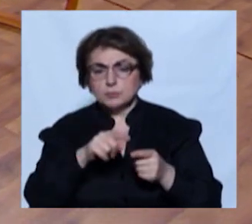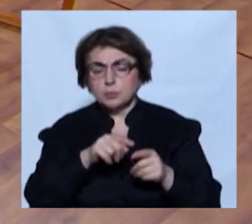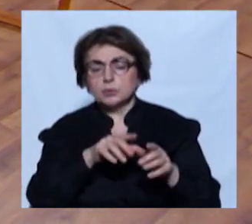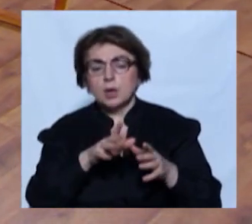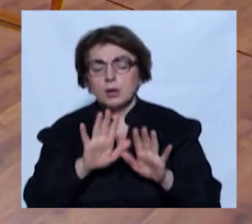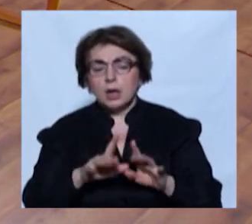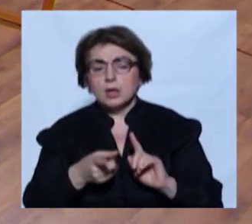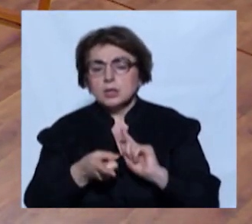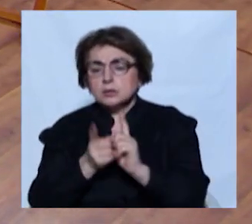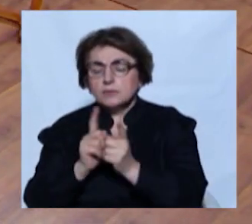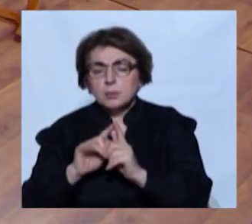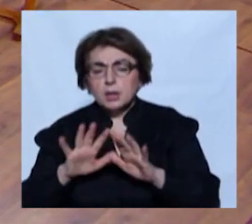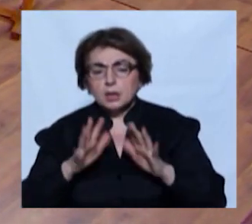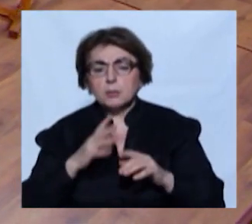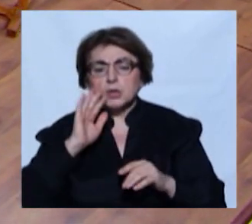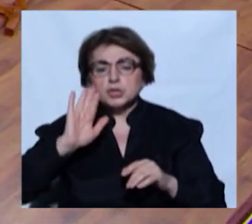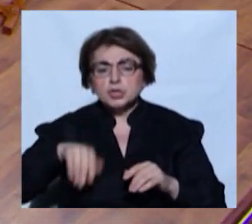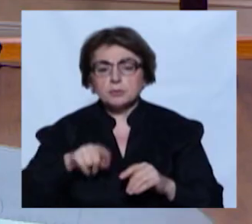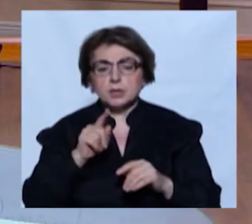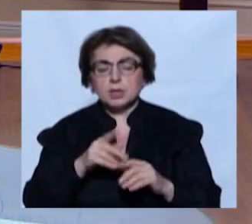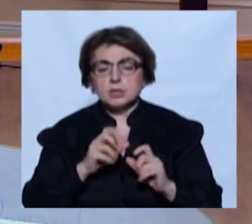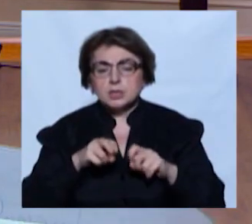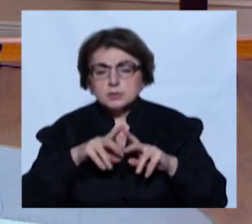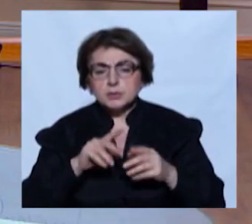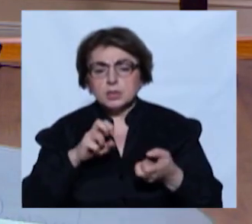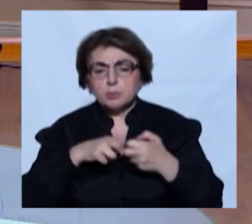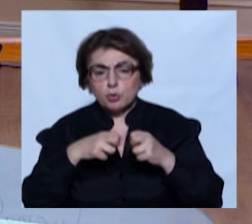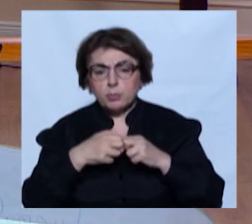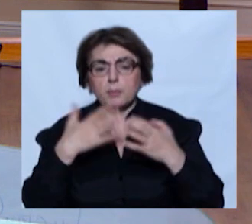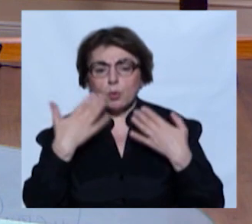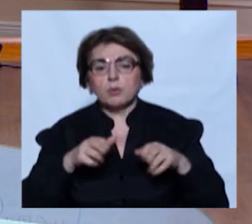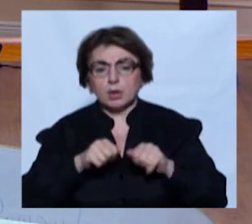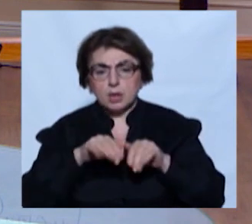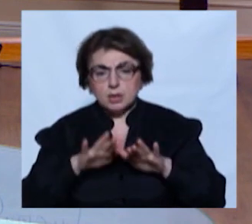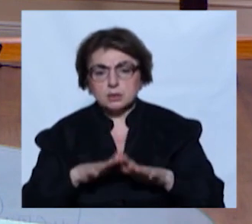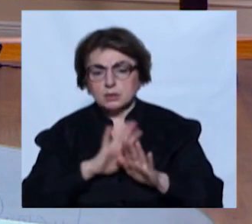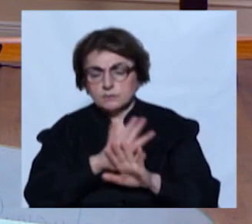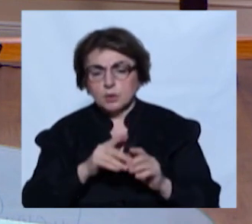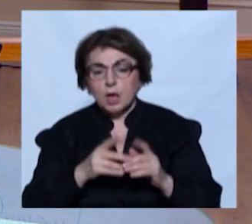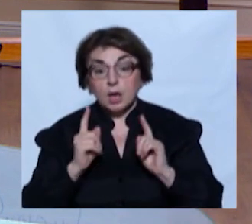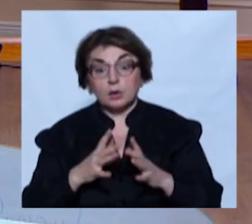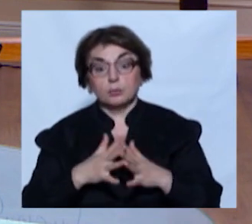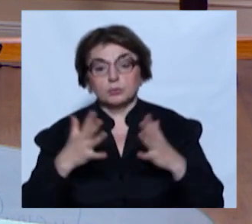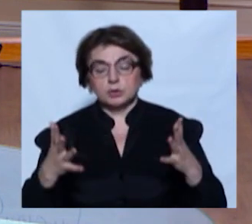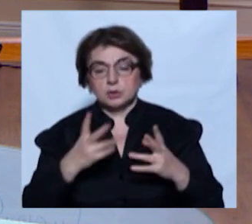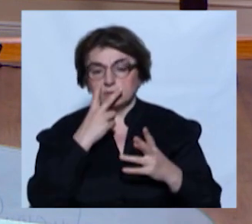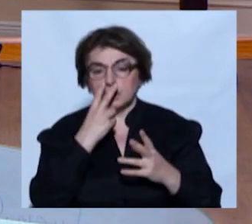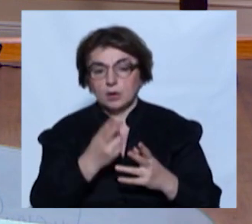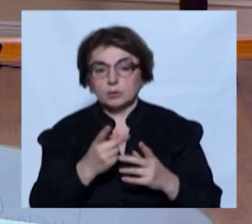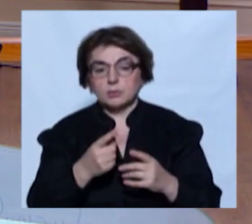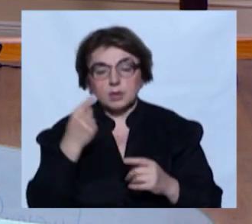ტიპის ცვლილებები ხდება მას შემდეგ, რაც ეს კონკრეტული პრობლემა მოგვარდება. მოდით ახლა უფრო ფართო მასშტაბით შევხედოთ და